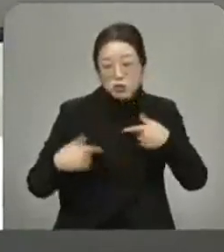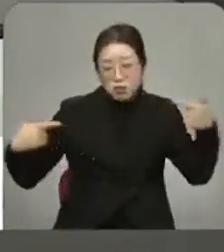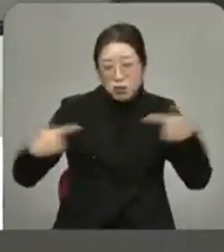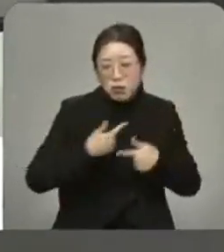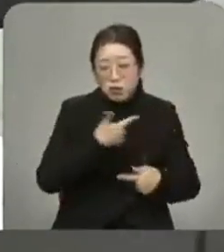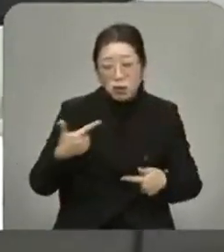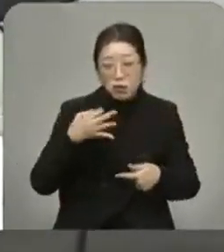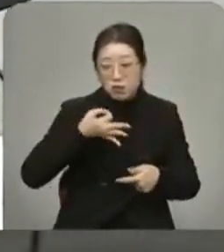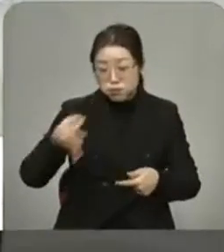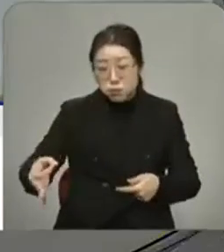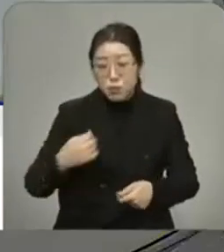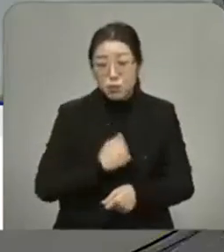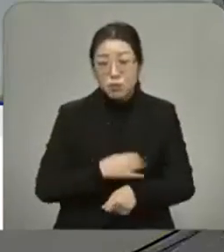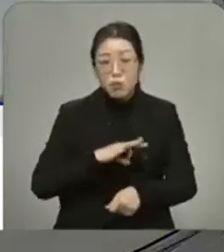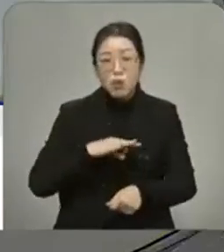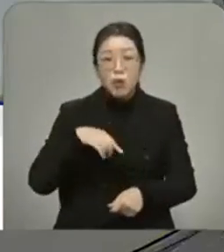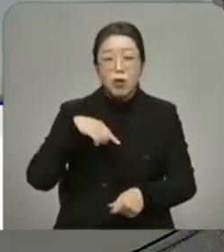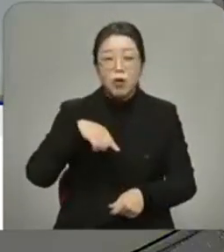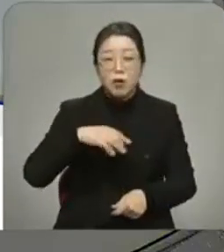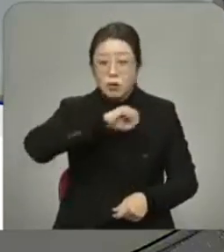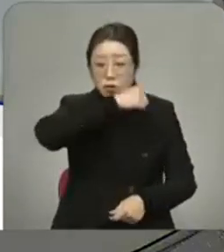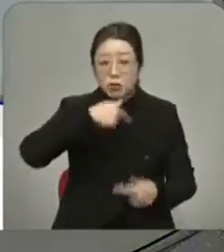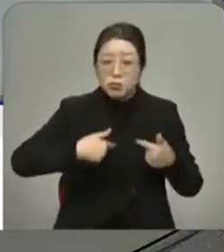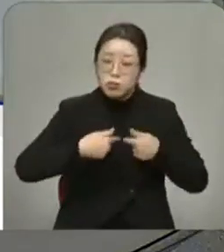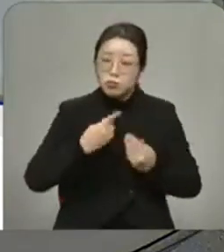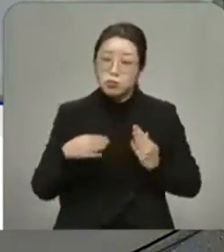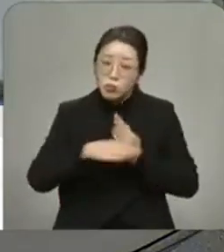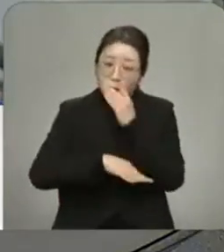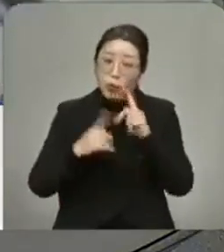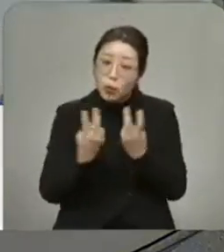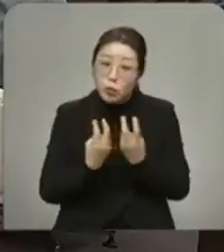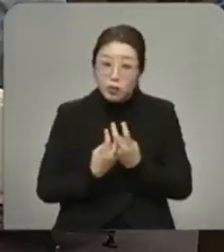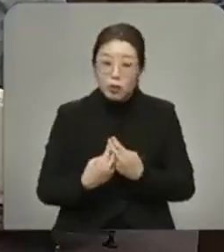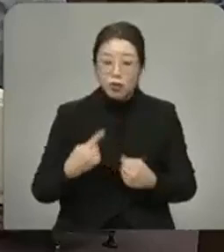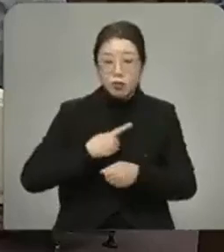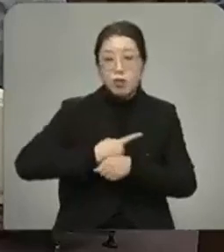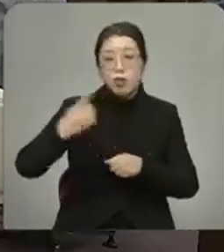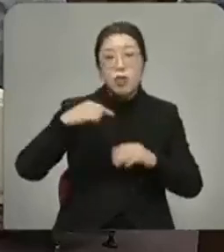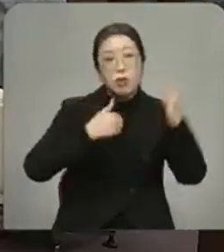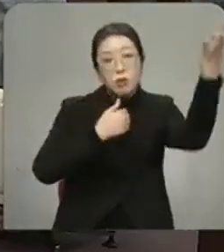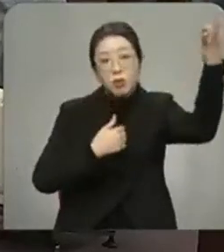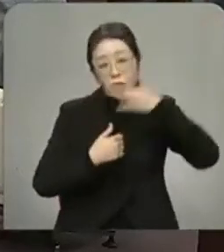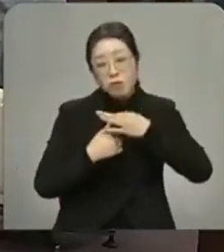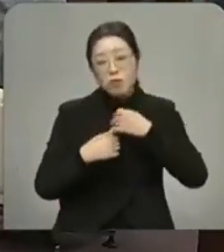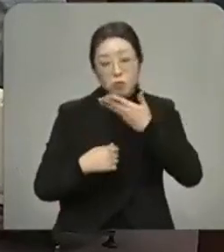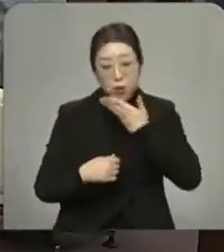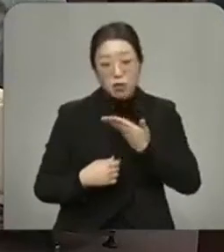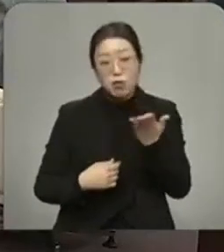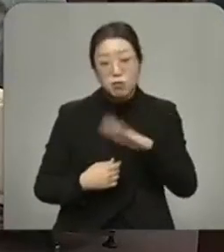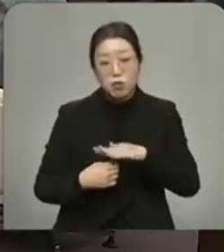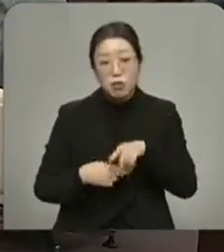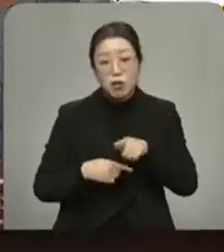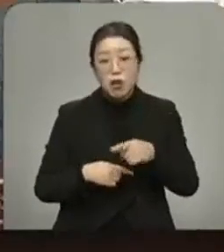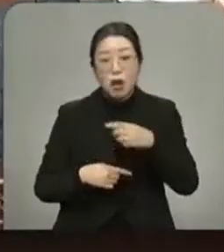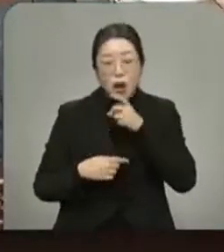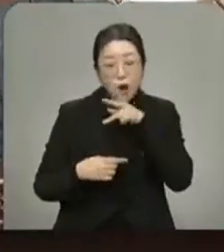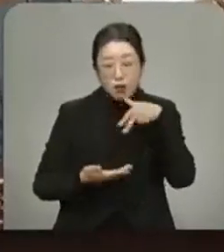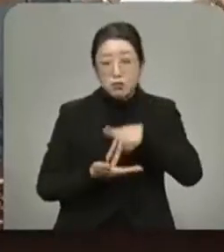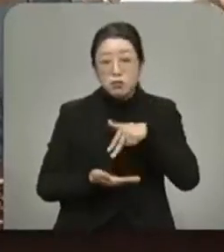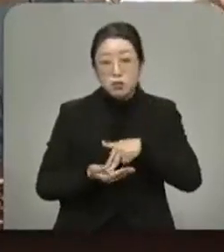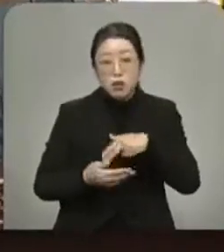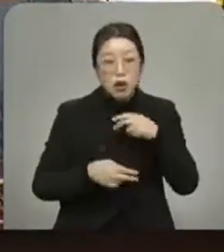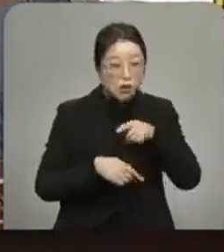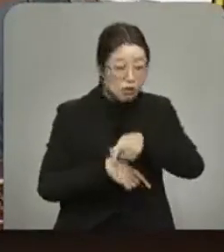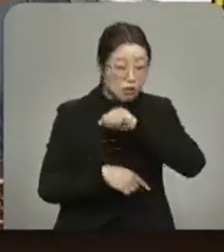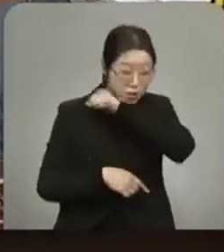대량 감차로 올해 확보한 국비를 초과했다는 겁니다 내년에도 국비를 다시 확보할 수 있었기 때문에 강릉시가